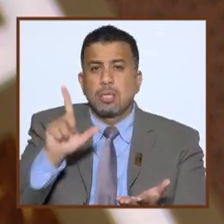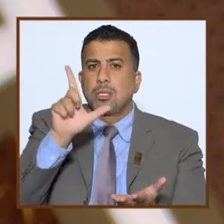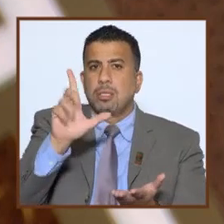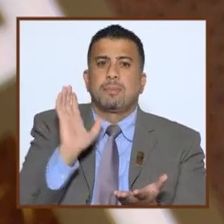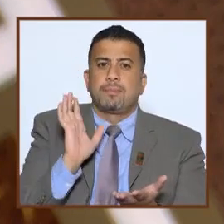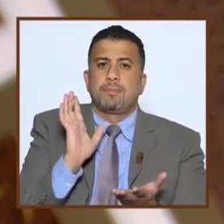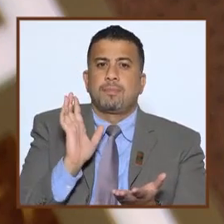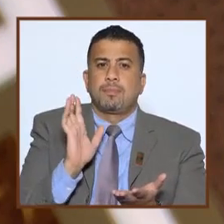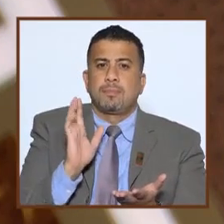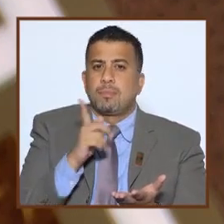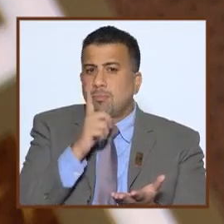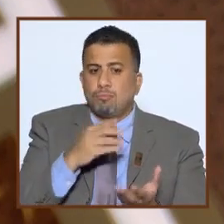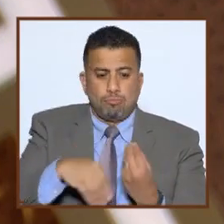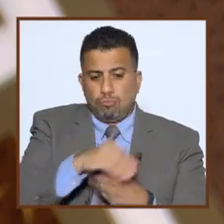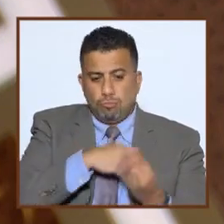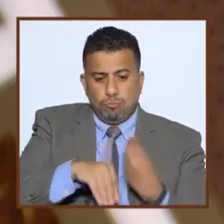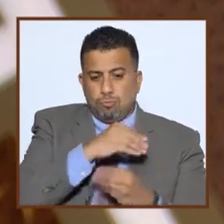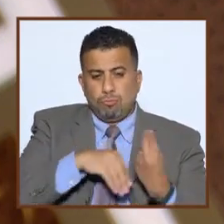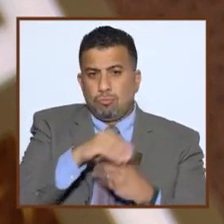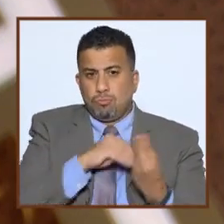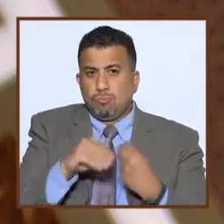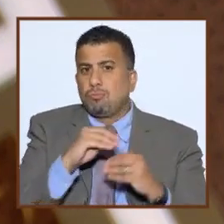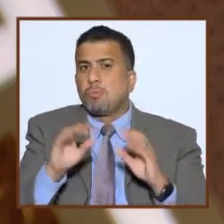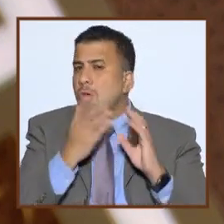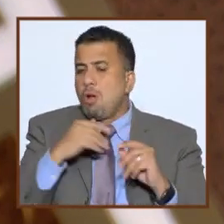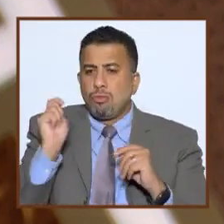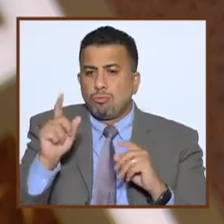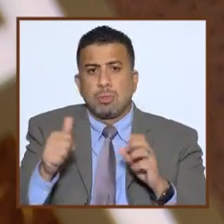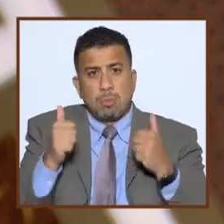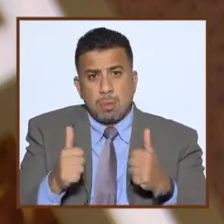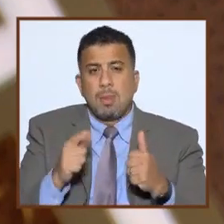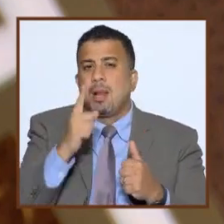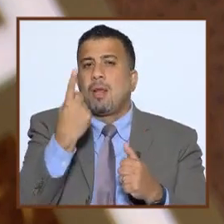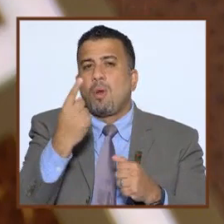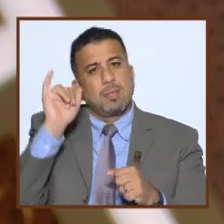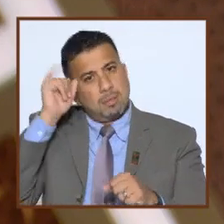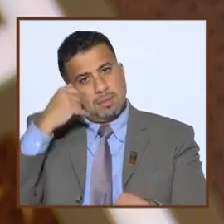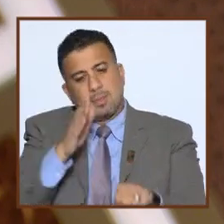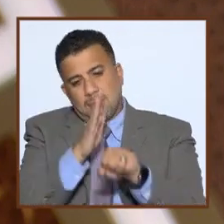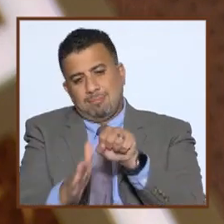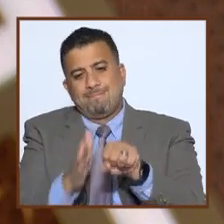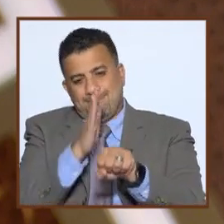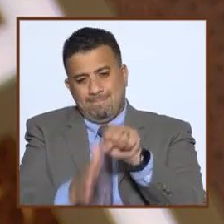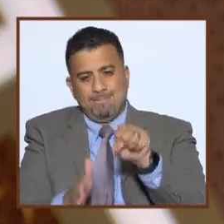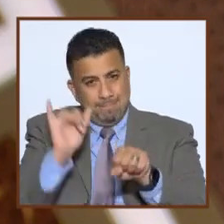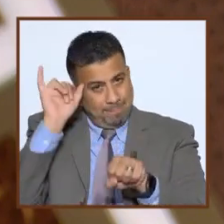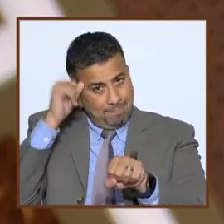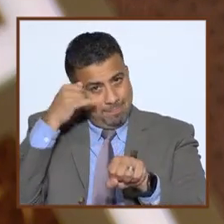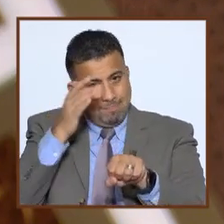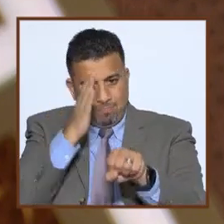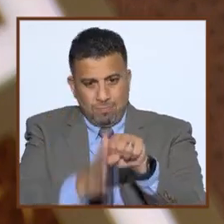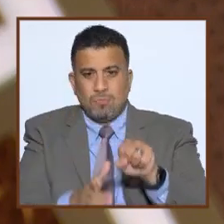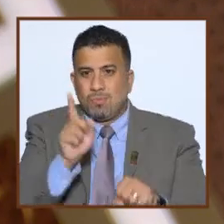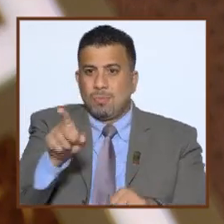جبتهم الاركان وجبتم كذا وان شاء الله جبتوها لكن على كل واحد منكم دم همم الان تذبحون فيه